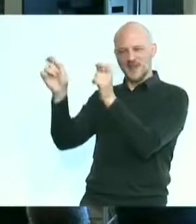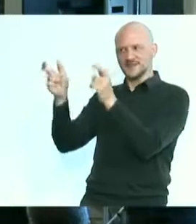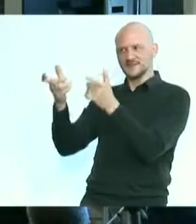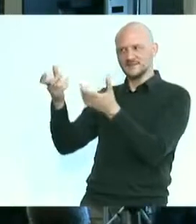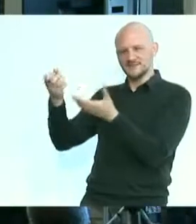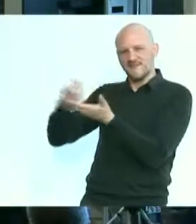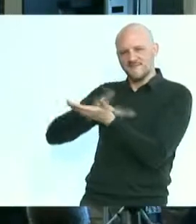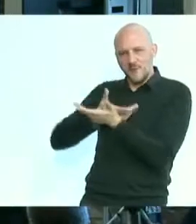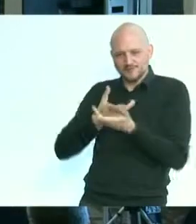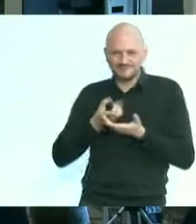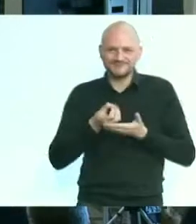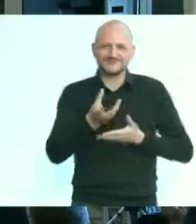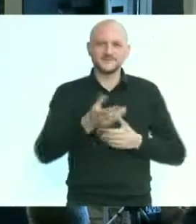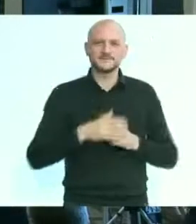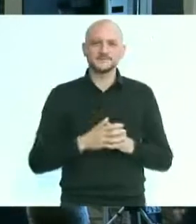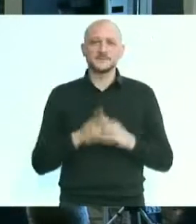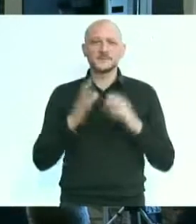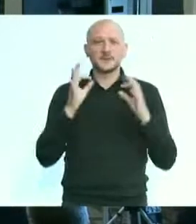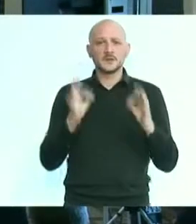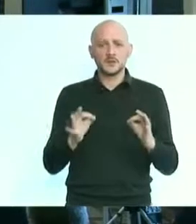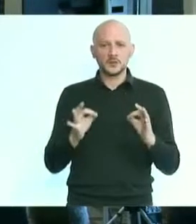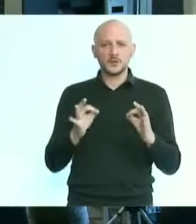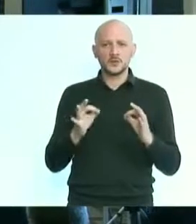première question de Laurent Lejard de